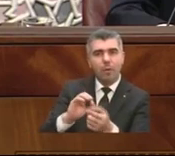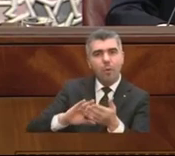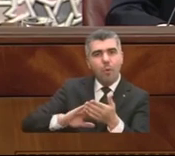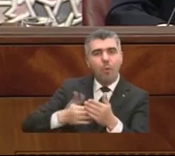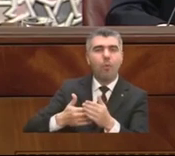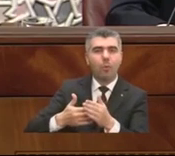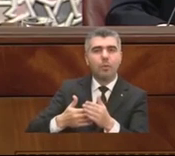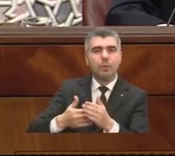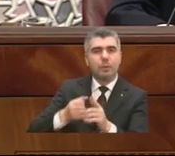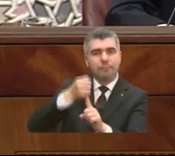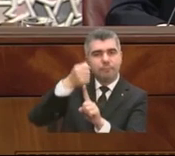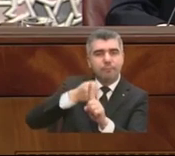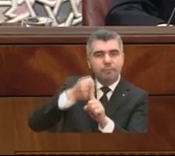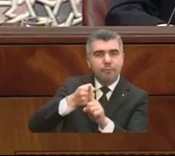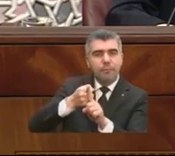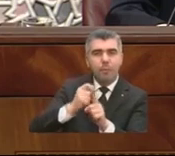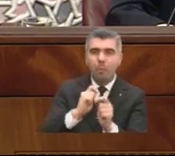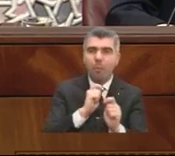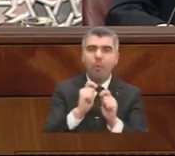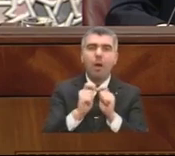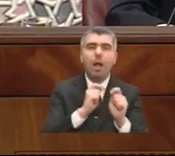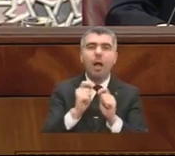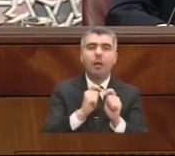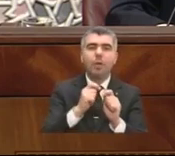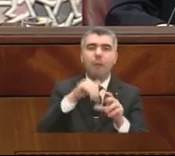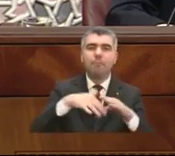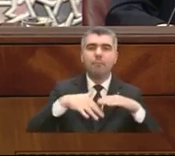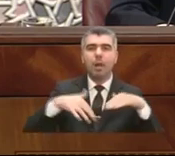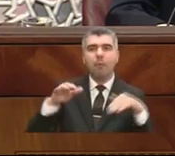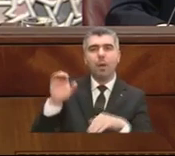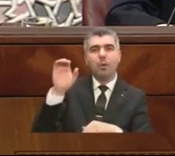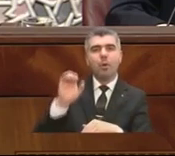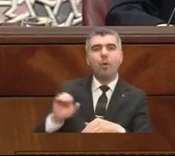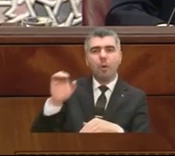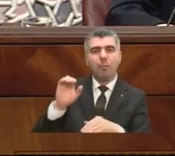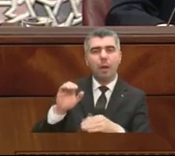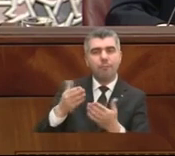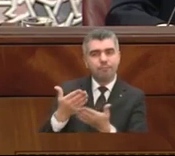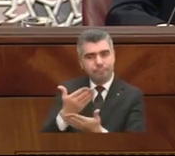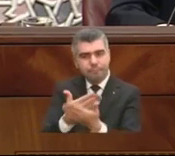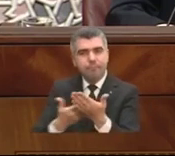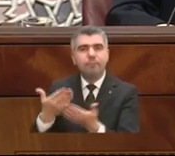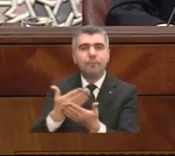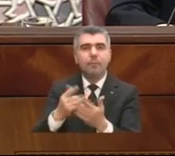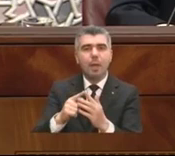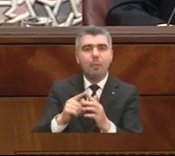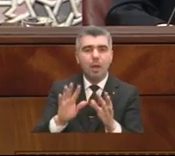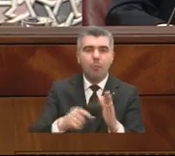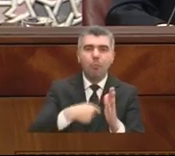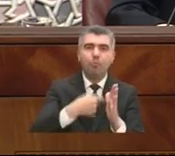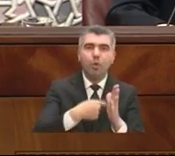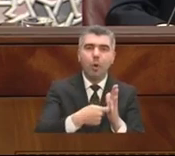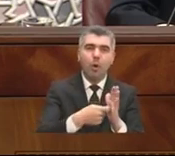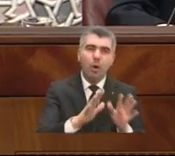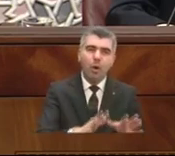لعبته خلال المناقشات في البرلمان الأوروبي والمشاورات بشأن مشروع التوصية المعادية